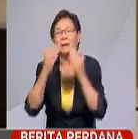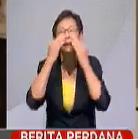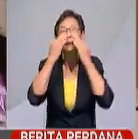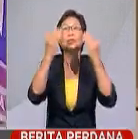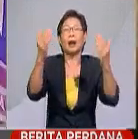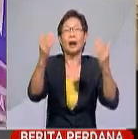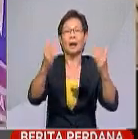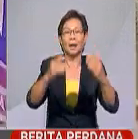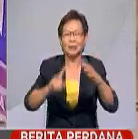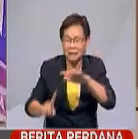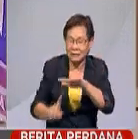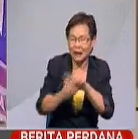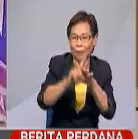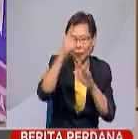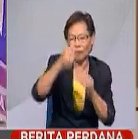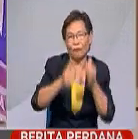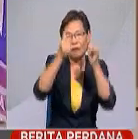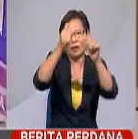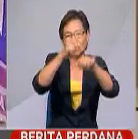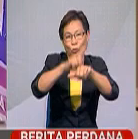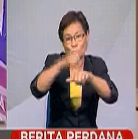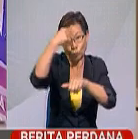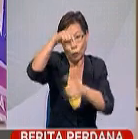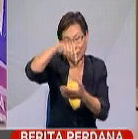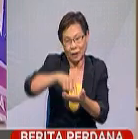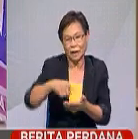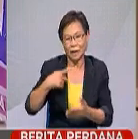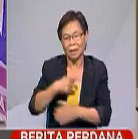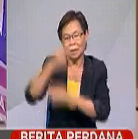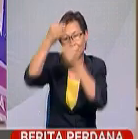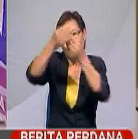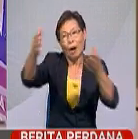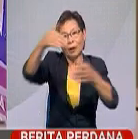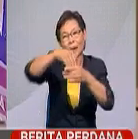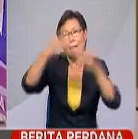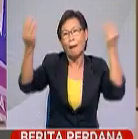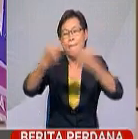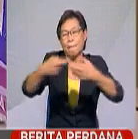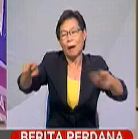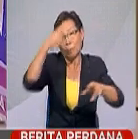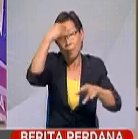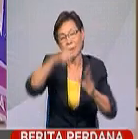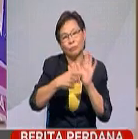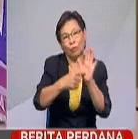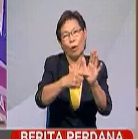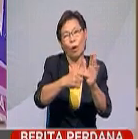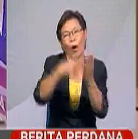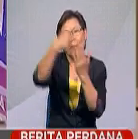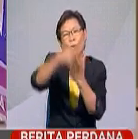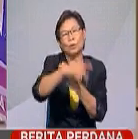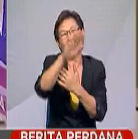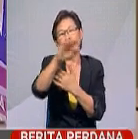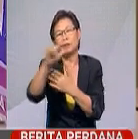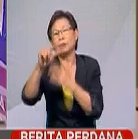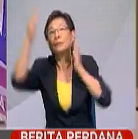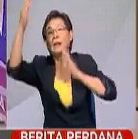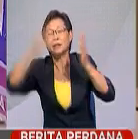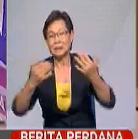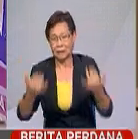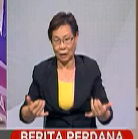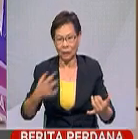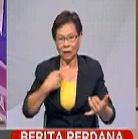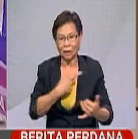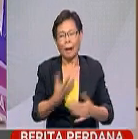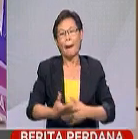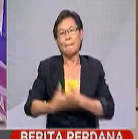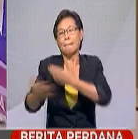diwujudkan menjadi perintis kepada perkara ini. Dan sememangnya itulah antara yang dapat kami kongsikan dalam majlis pelancaran bagi demonstrasi projek 5G Malaysia. Buat masa ini,